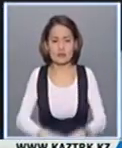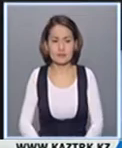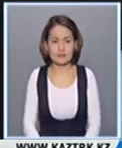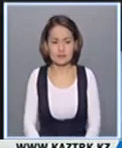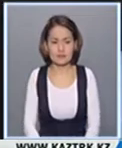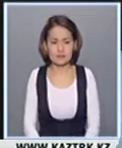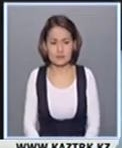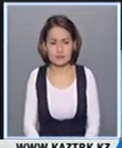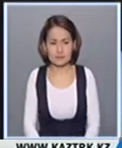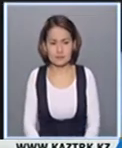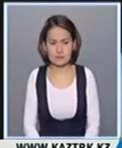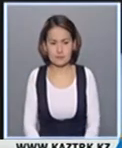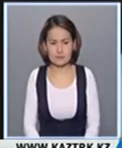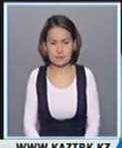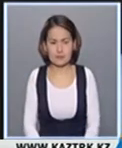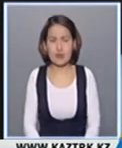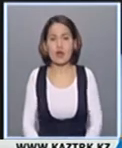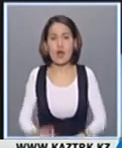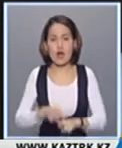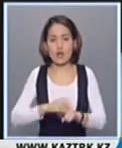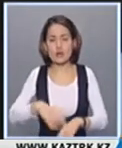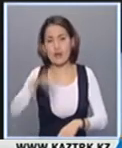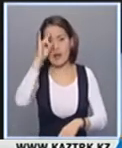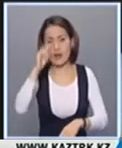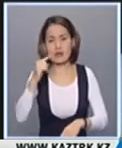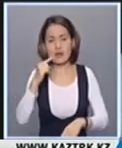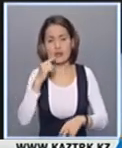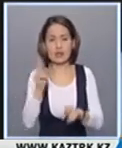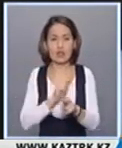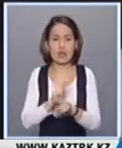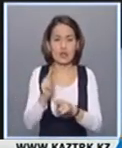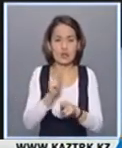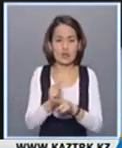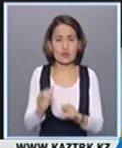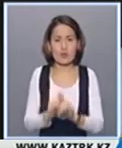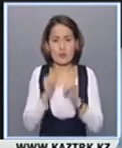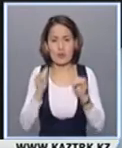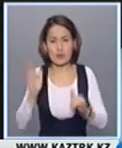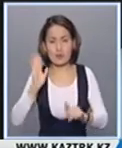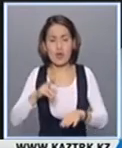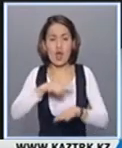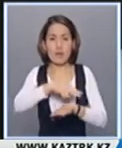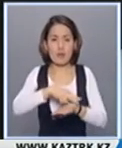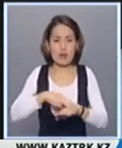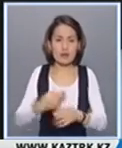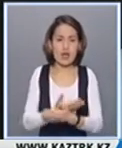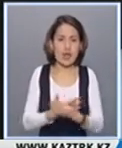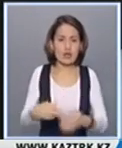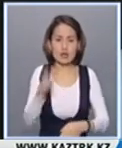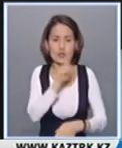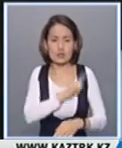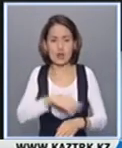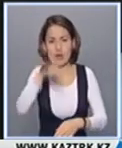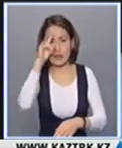Бізде жазу еш уақытта жеткен жетістікке қанағаттануға болмайды ғой. Бұдан ары қарай дамыту керек. Соның ішкі жолдарын қалай жүйелі